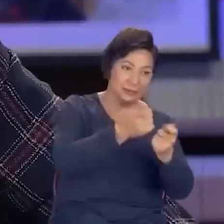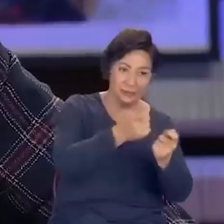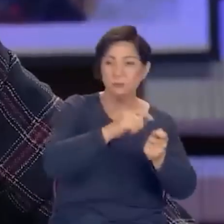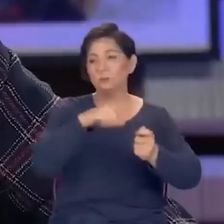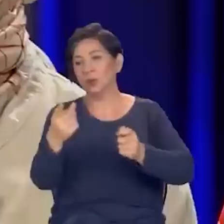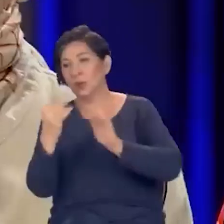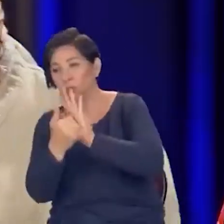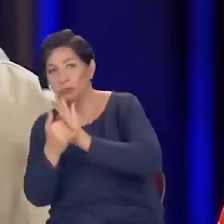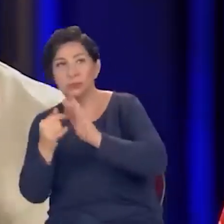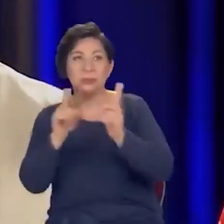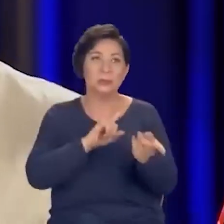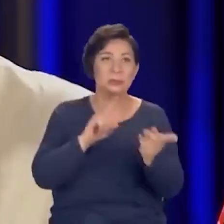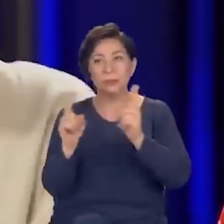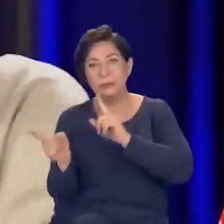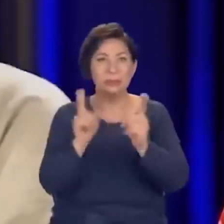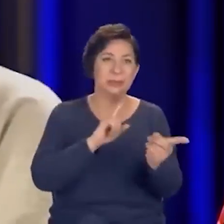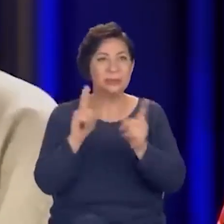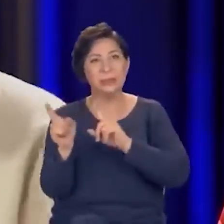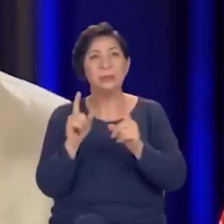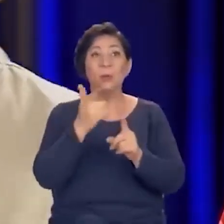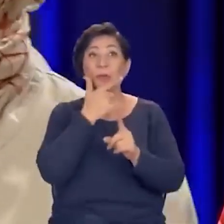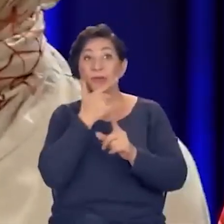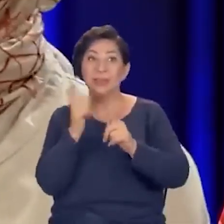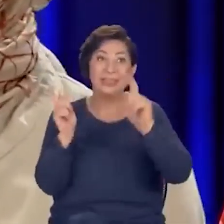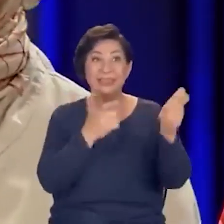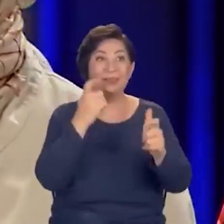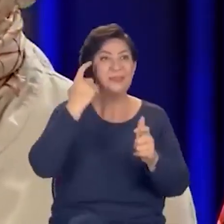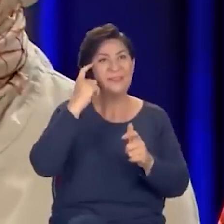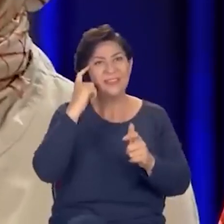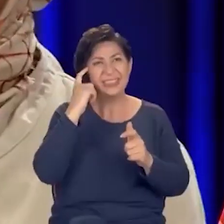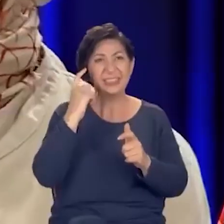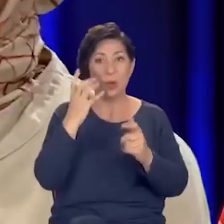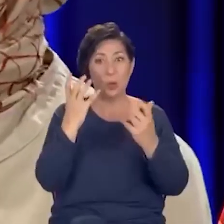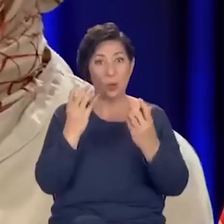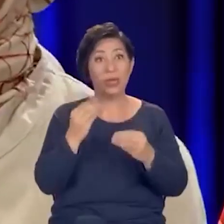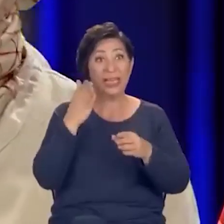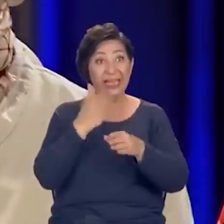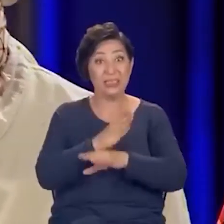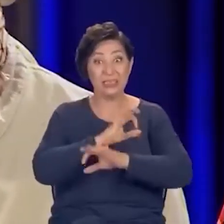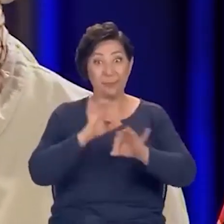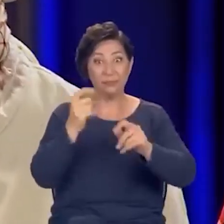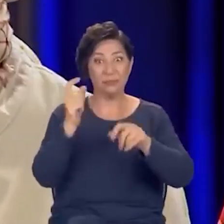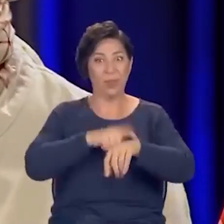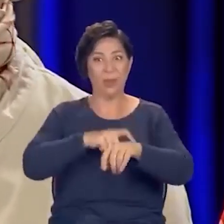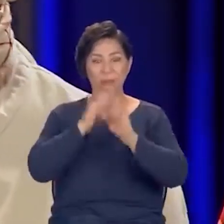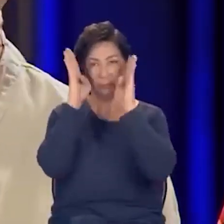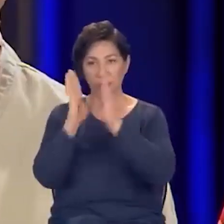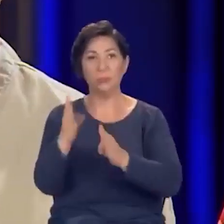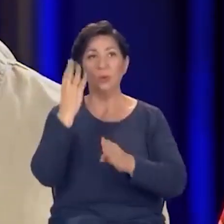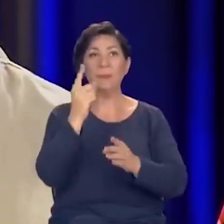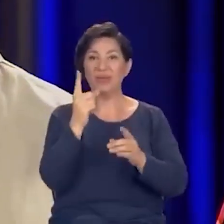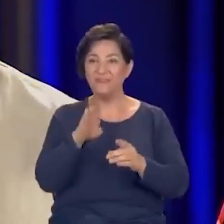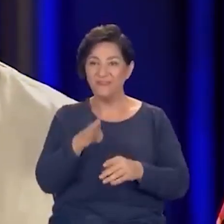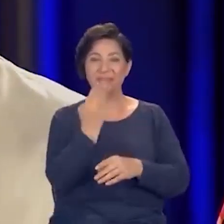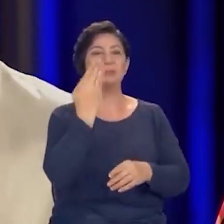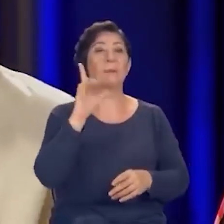bu gerçekten dışarıdan göründüğü kadar öyle hakikaten Bodrum'a yerleşelim, işte şunu yapalım, bunu yapalım olmadı. Gerçekten tam zamanlı bir iş olduğu için birinden